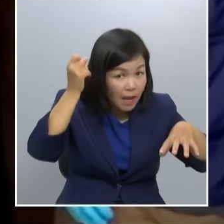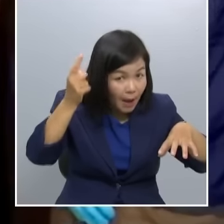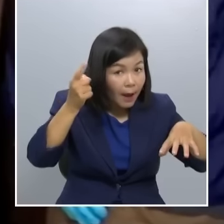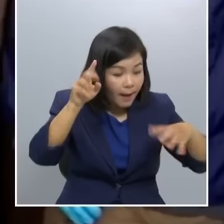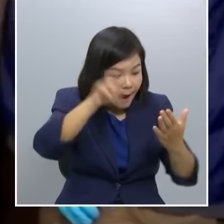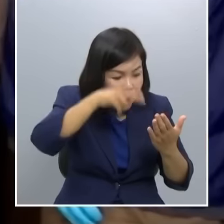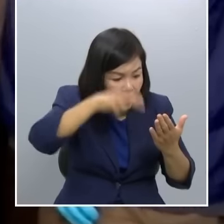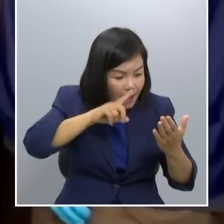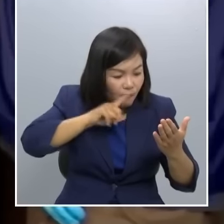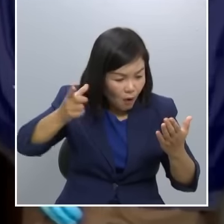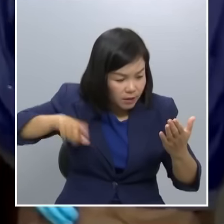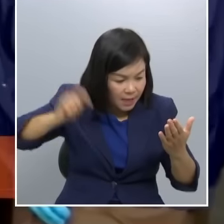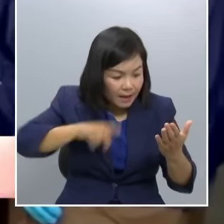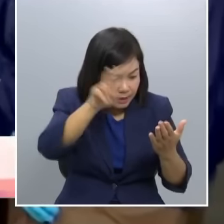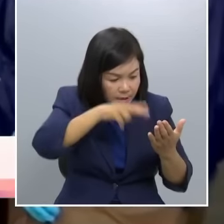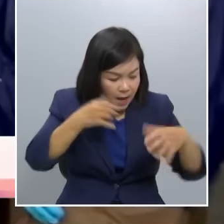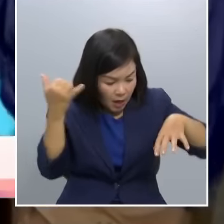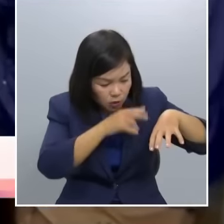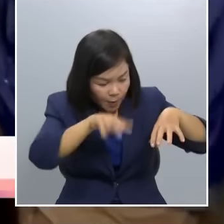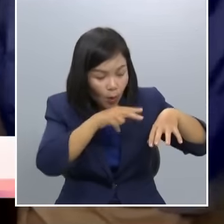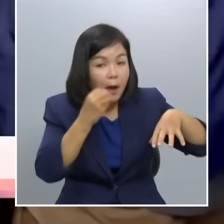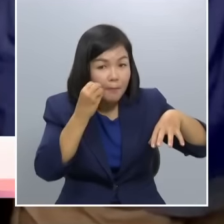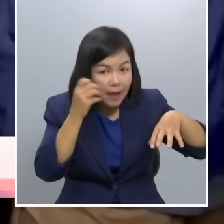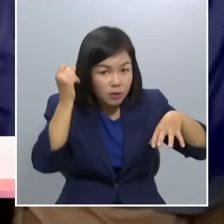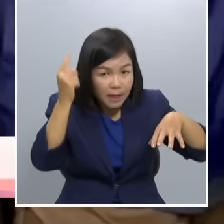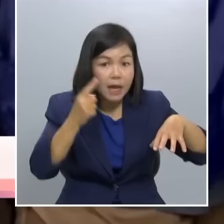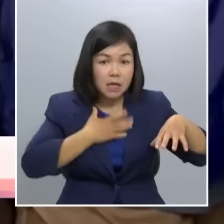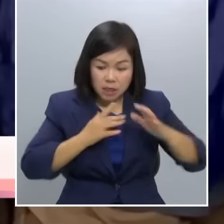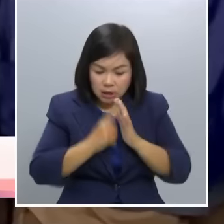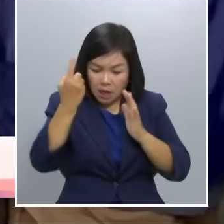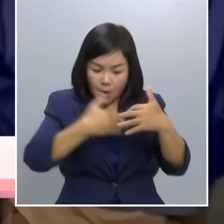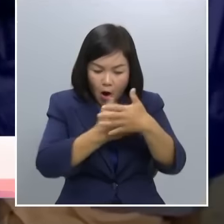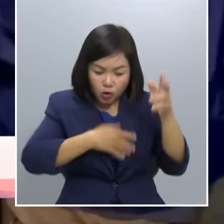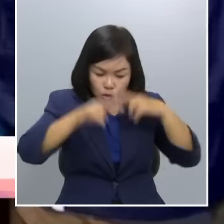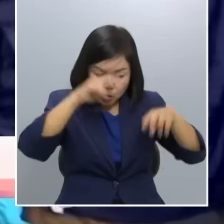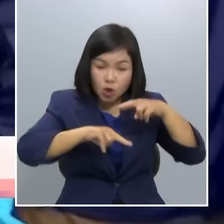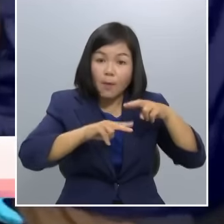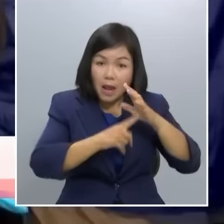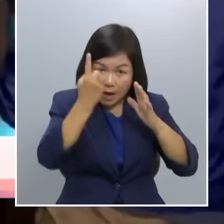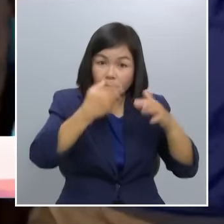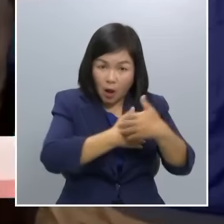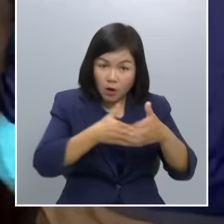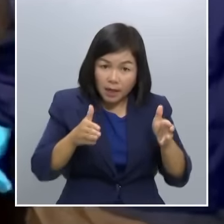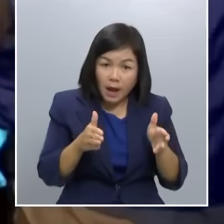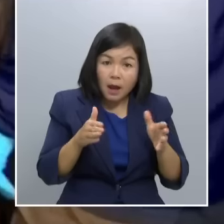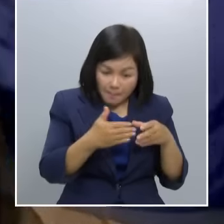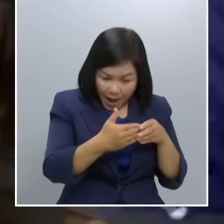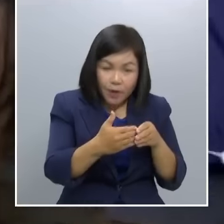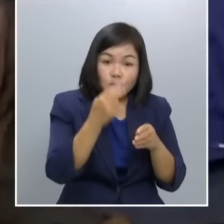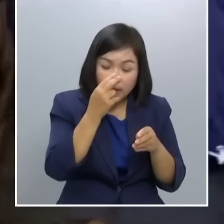เนาะอ่าโอเคครับเดี๋ยวผมจะเริ่มค้นจากห้องนี้ก่อนนะยายนะไปยายไปย